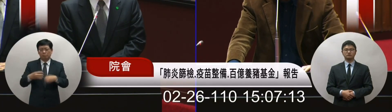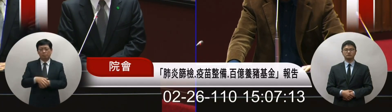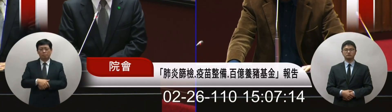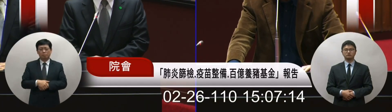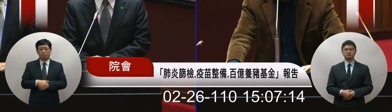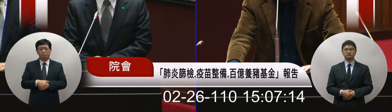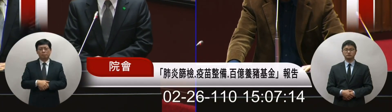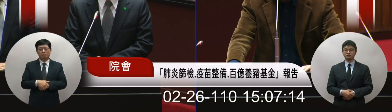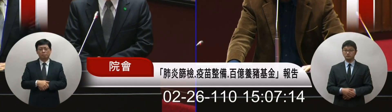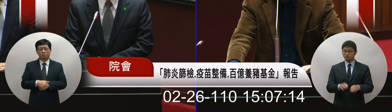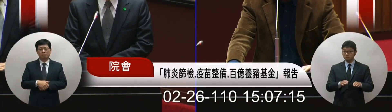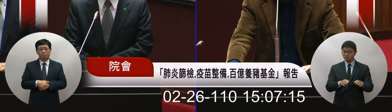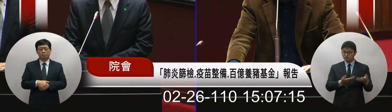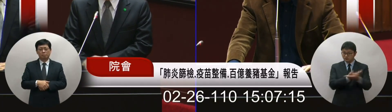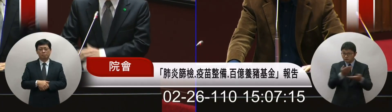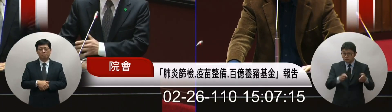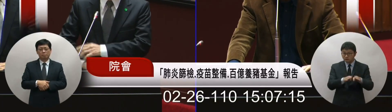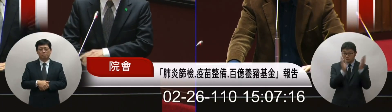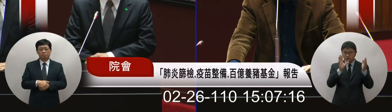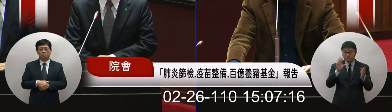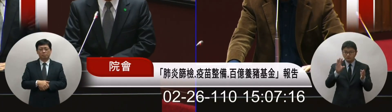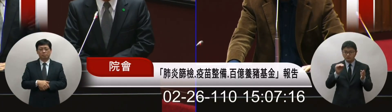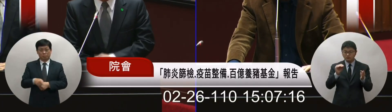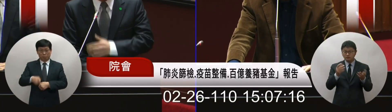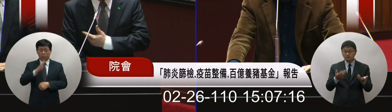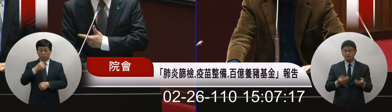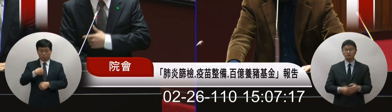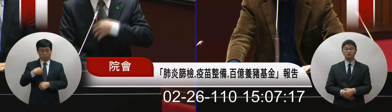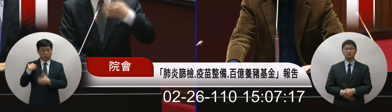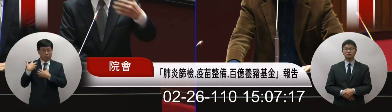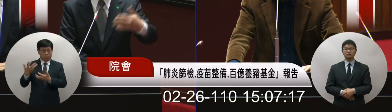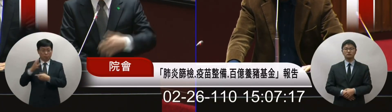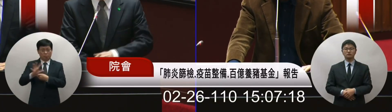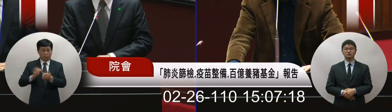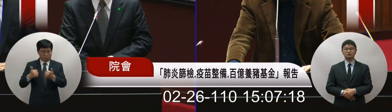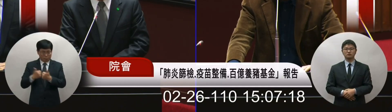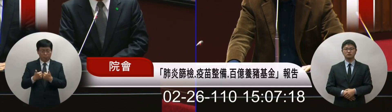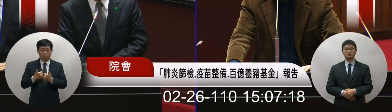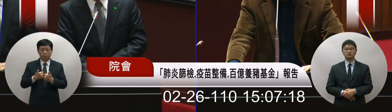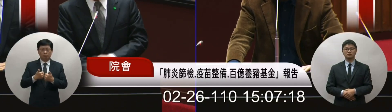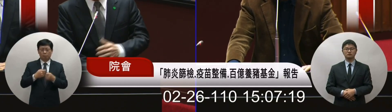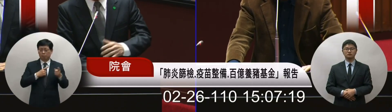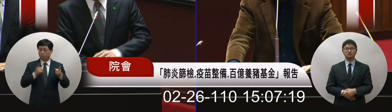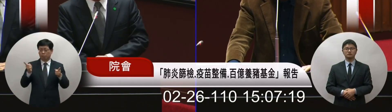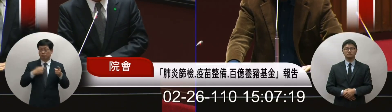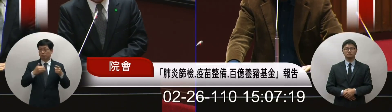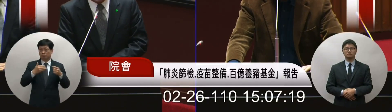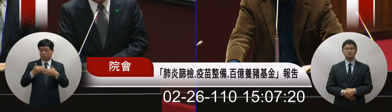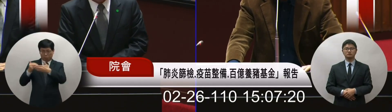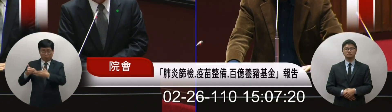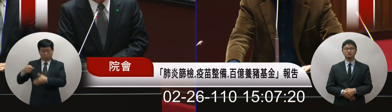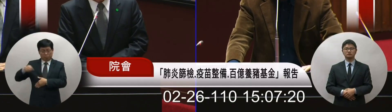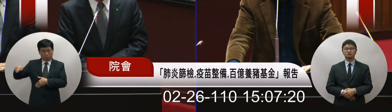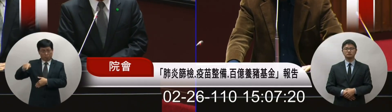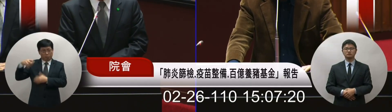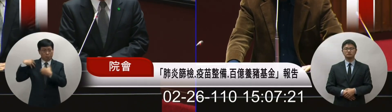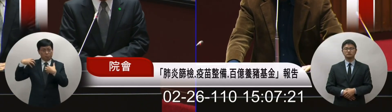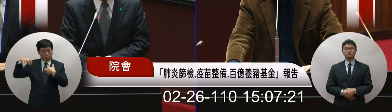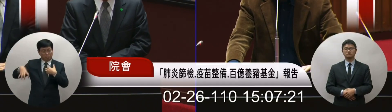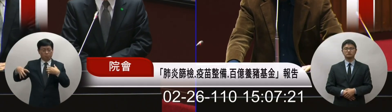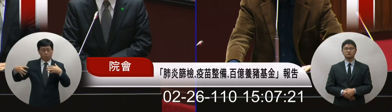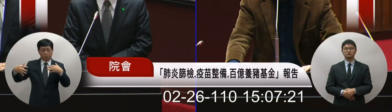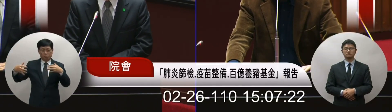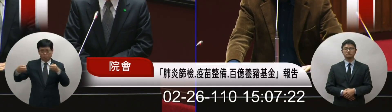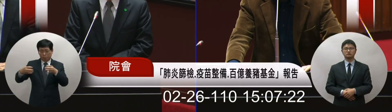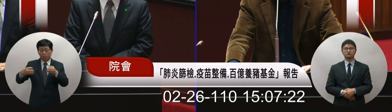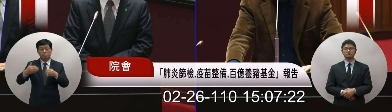啊，有开始沟通了吗？哦， 那这个就是由我们这个农委会跟对岸的这个相关的主管机关。那如果有